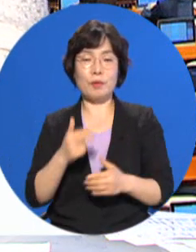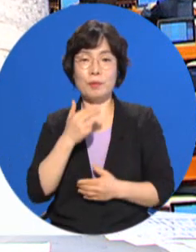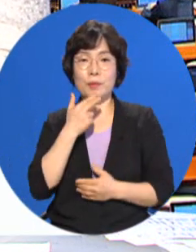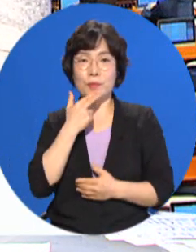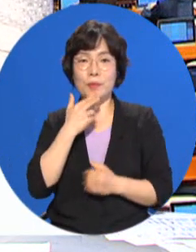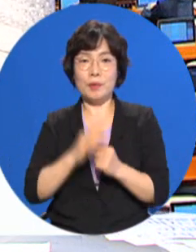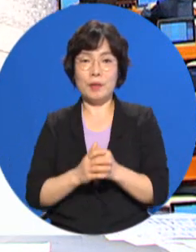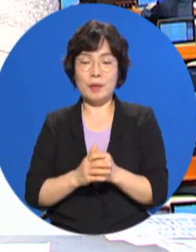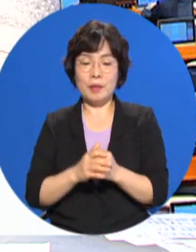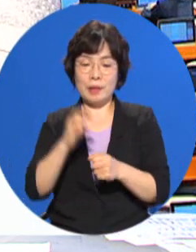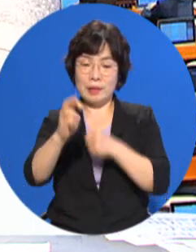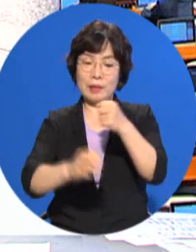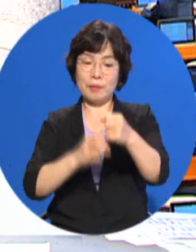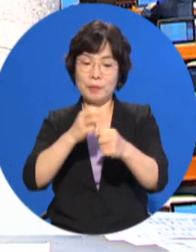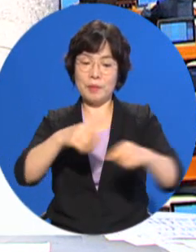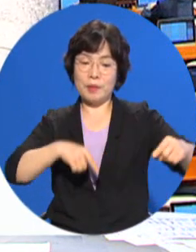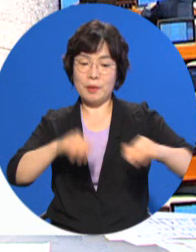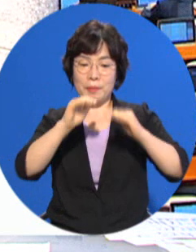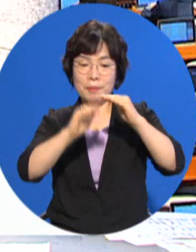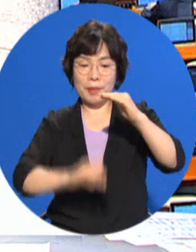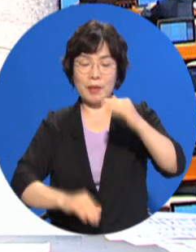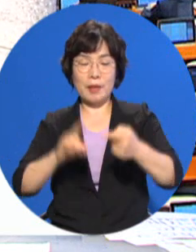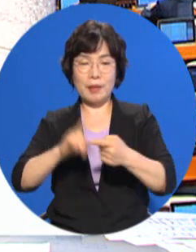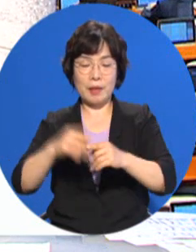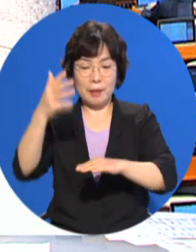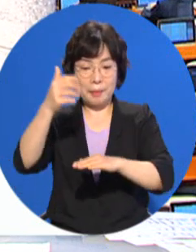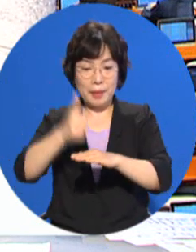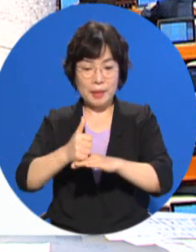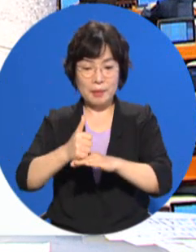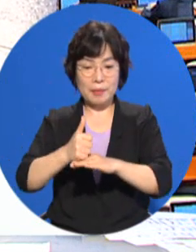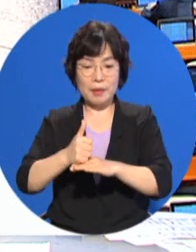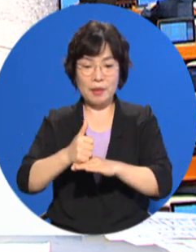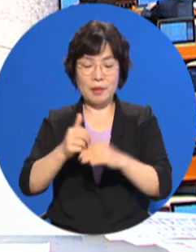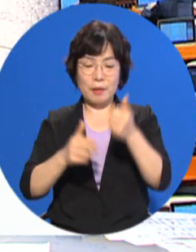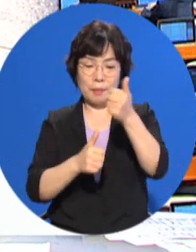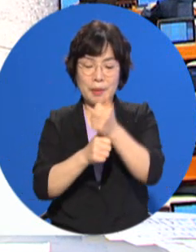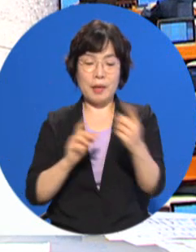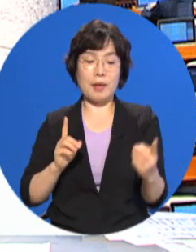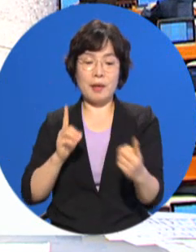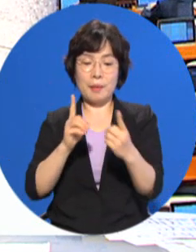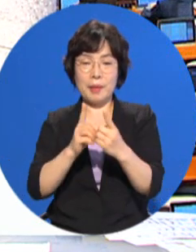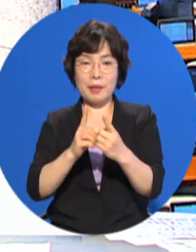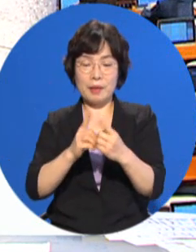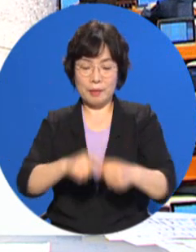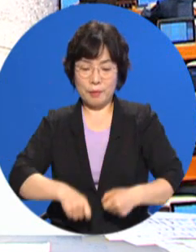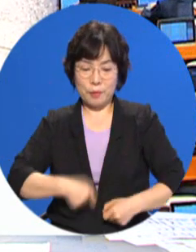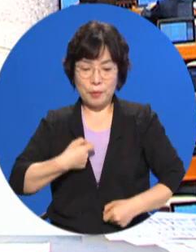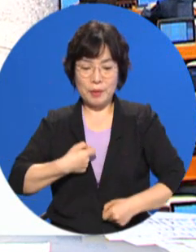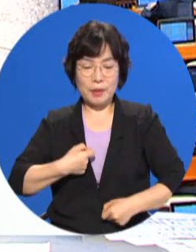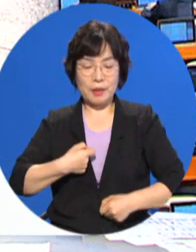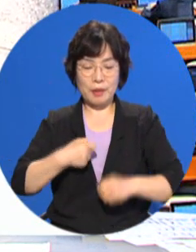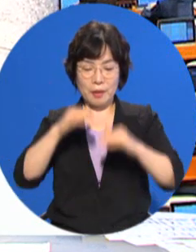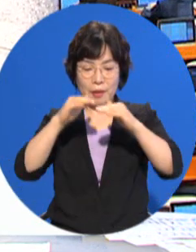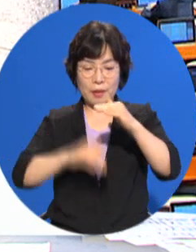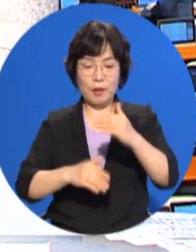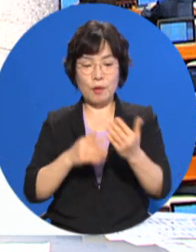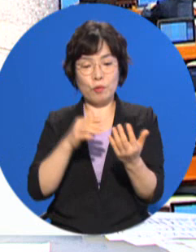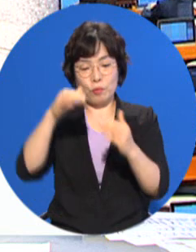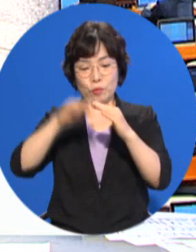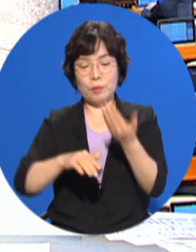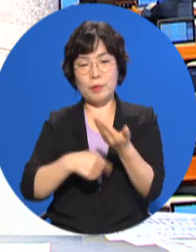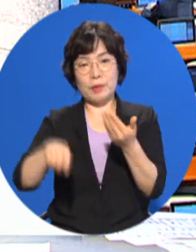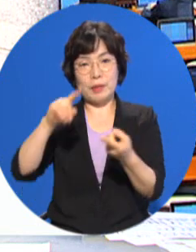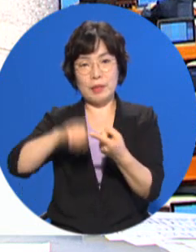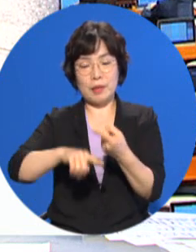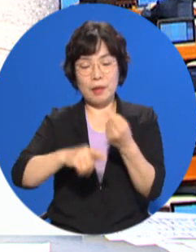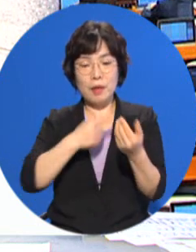네, 그래서 30년 정치 역정을 마감하는 주 부의장을 만나봐서 지금의 솔직한 속내와 후배 정치인들에 대한